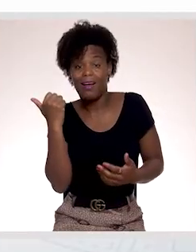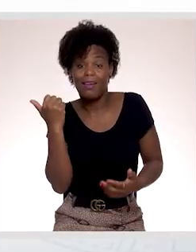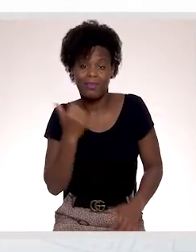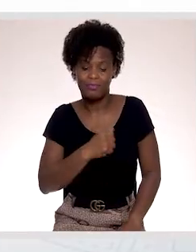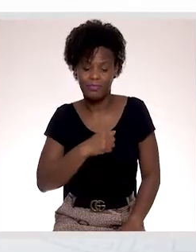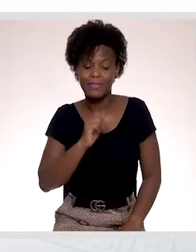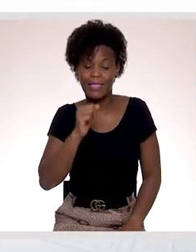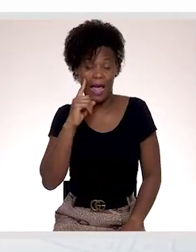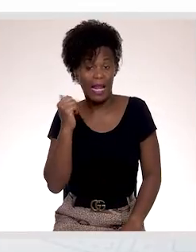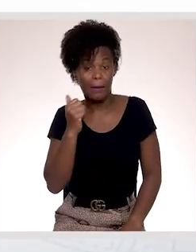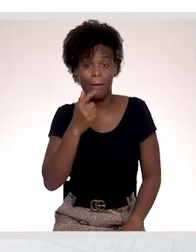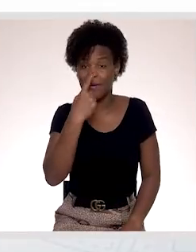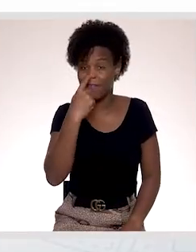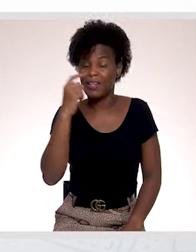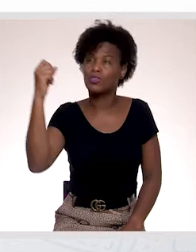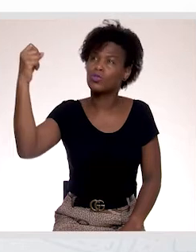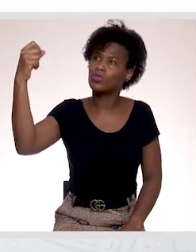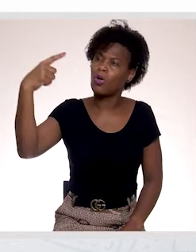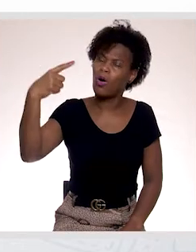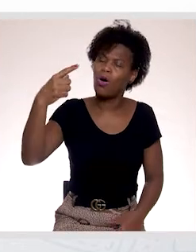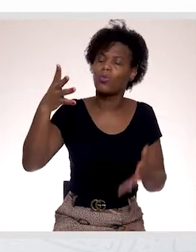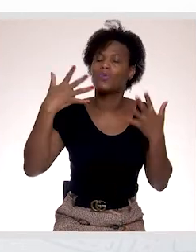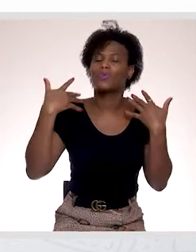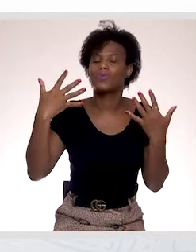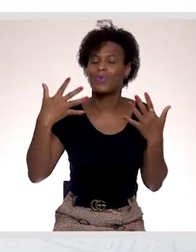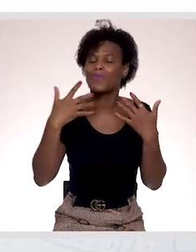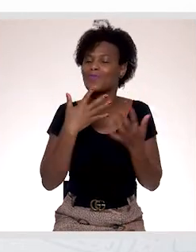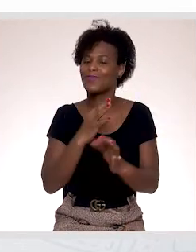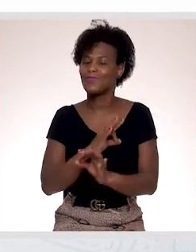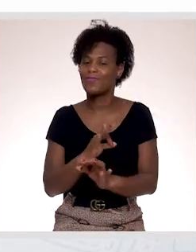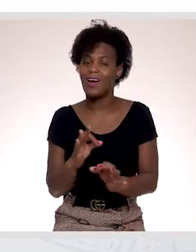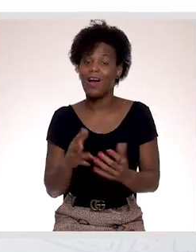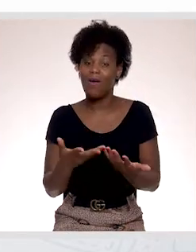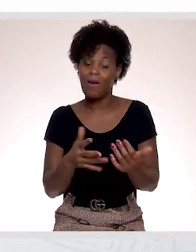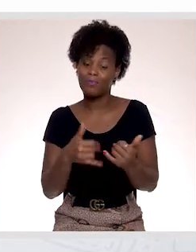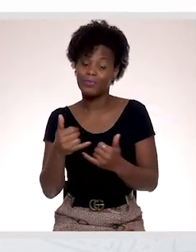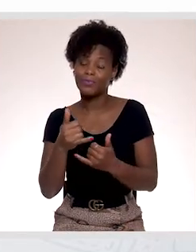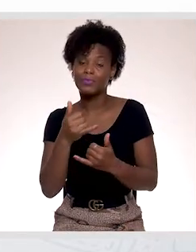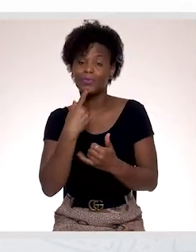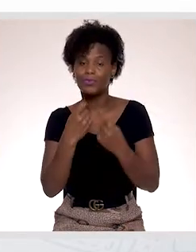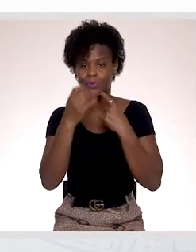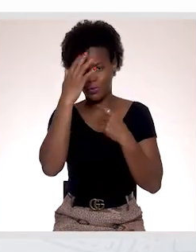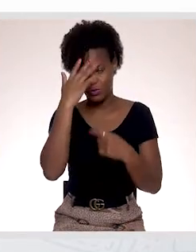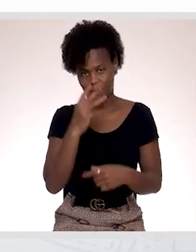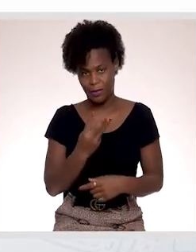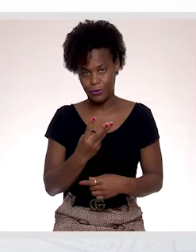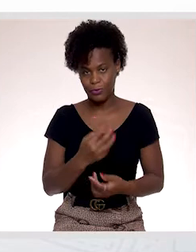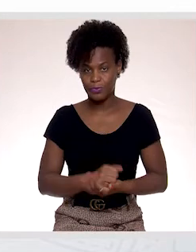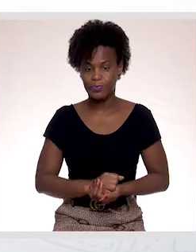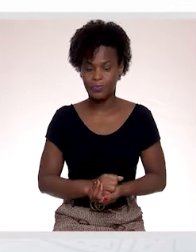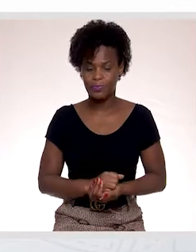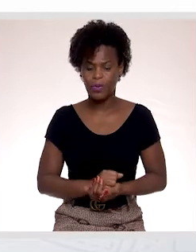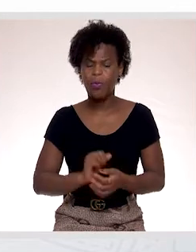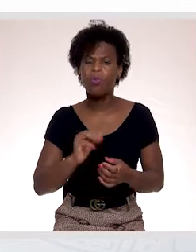Elles préfèrent le soleil et la chaleur. Génial. On passe à la question 3.